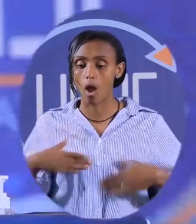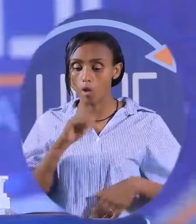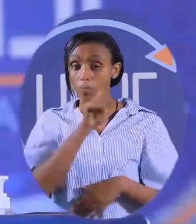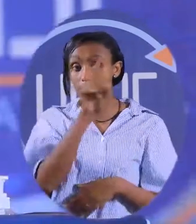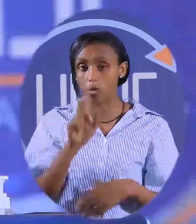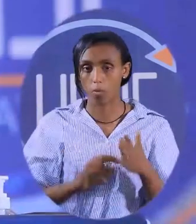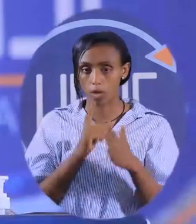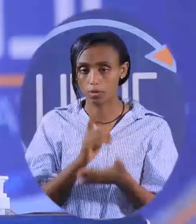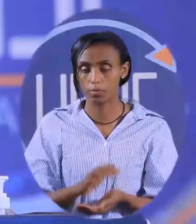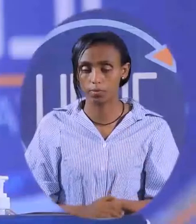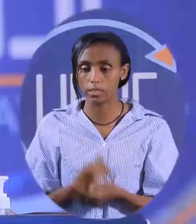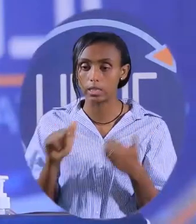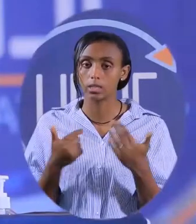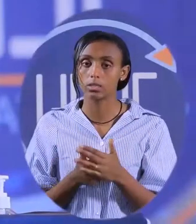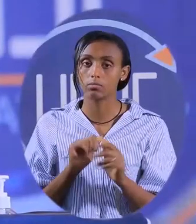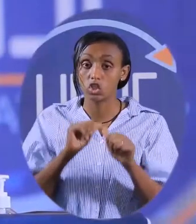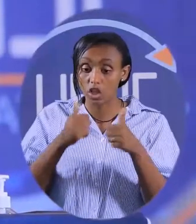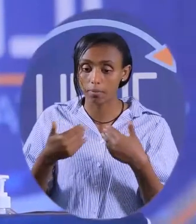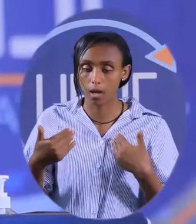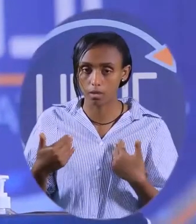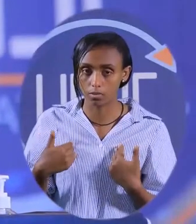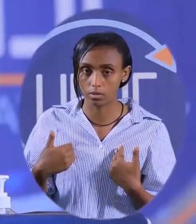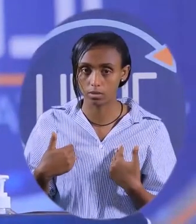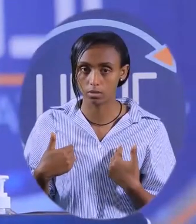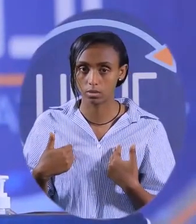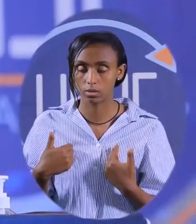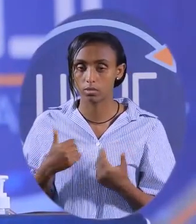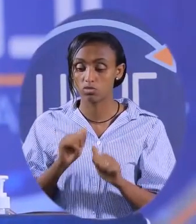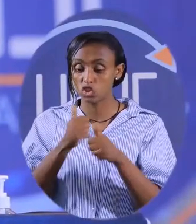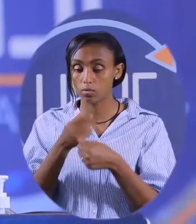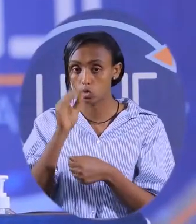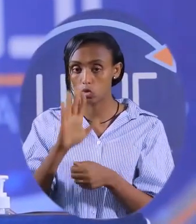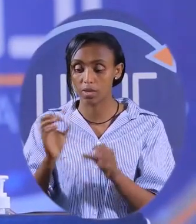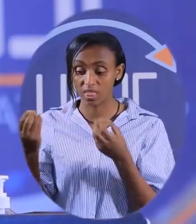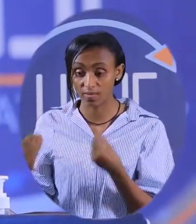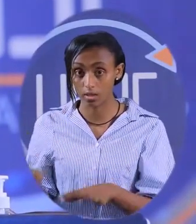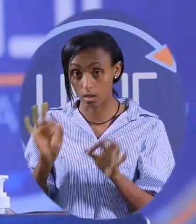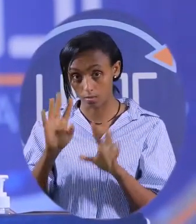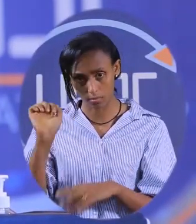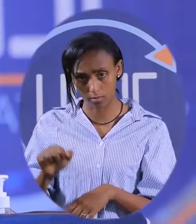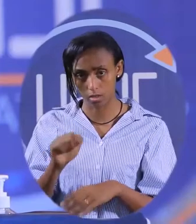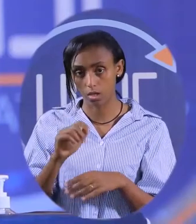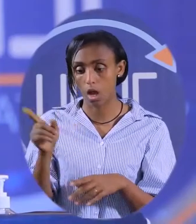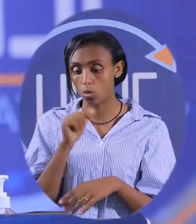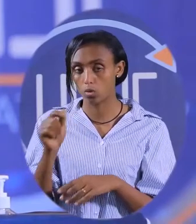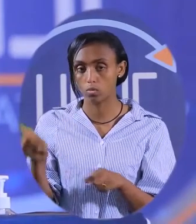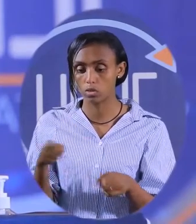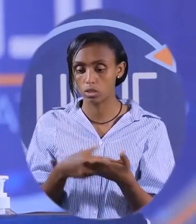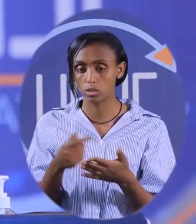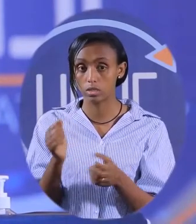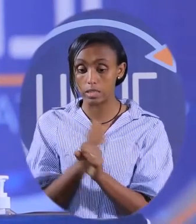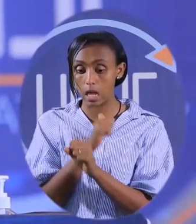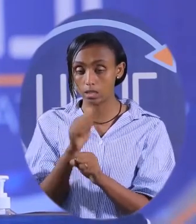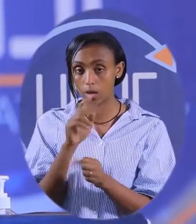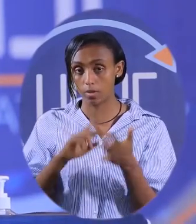ነው። ስለዚህ መሸለም ካለብን የምንሸልመው ሰው መጥፋት የለበትም ማለት ካልሆነ ማንም ሲሰራ አልነበረም ማለት